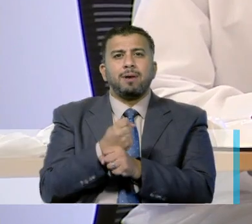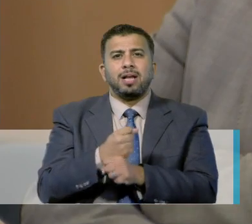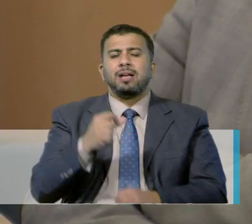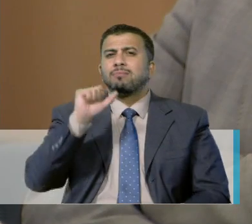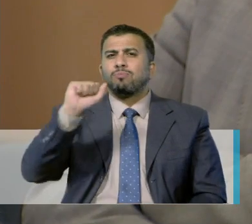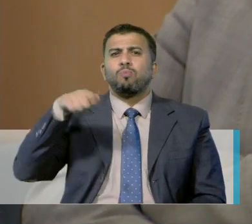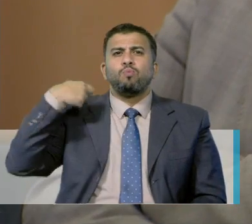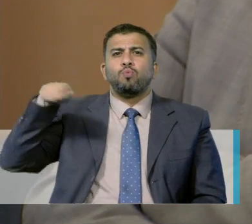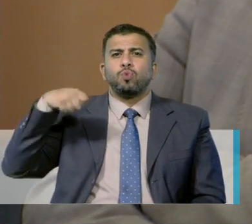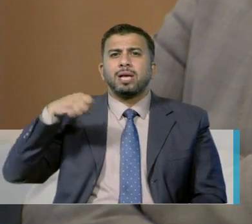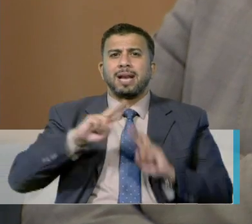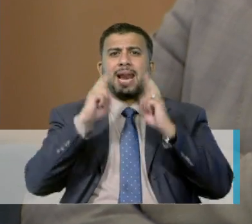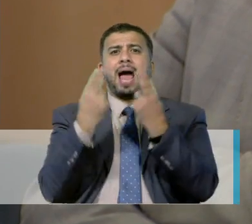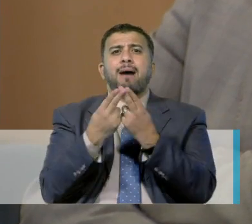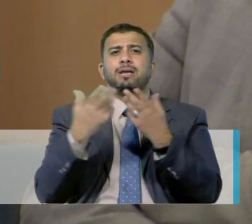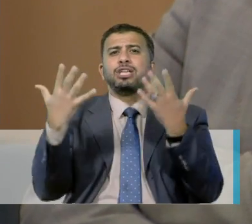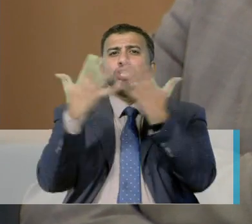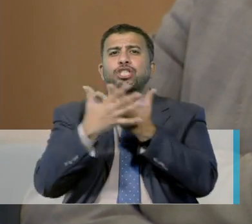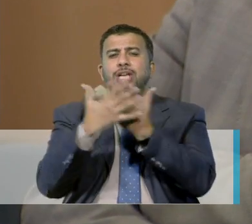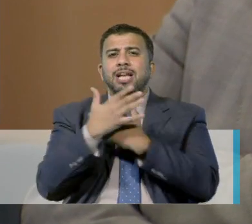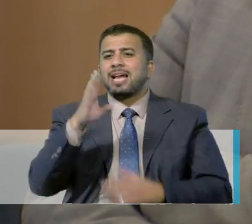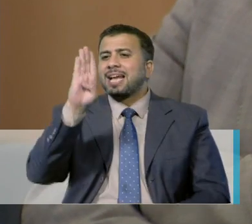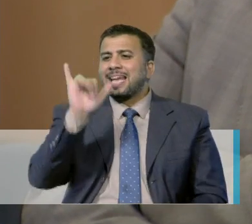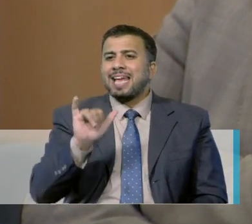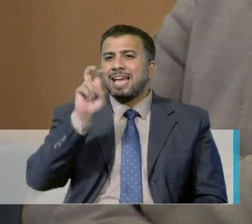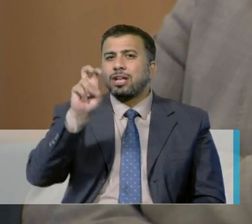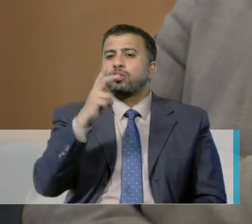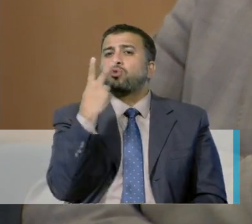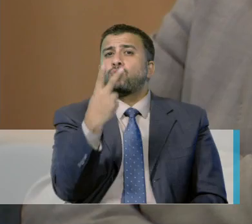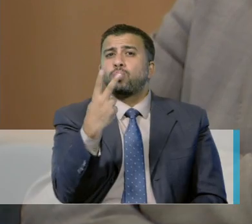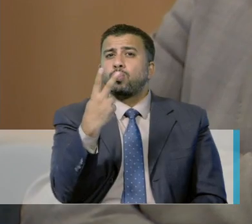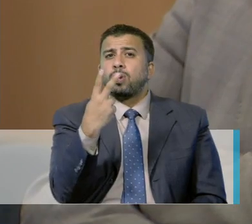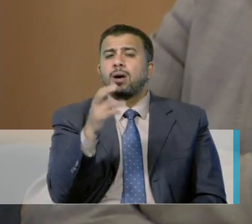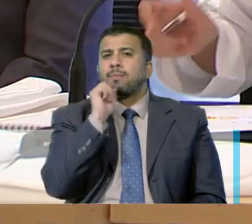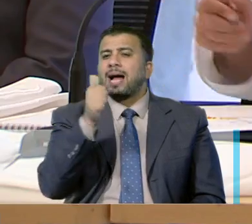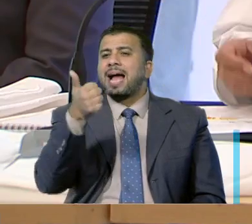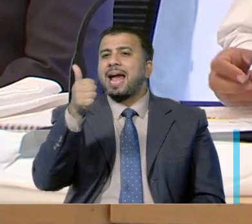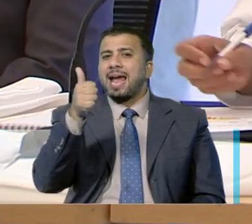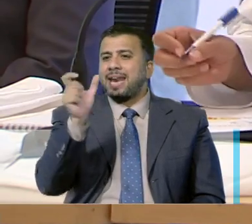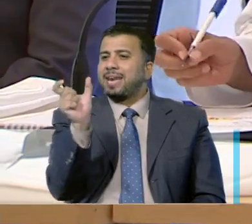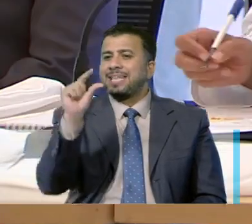ديجيان المدير العام لشركة K2 Learning Resource India.